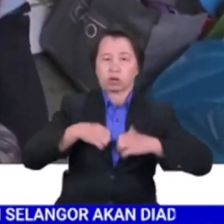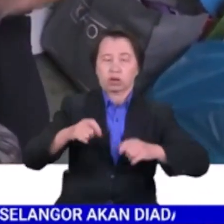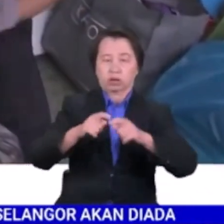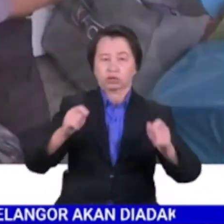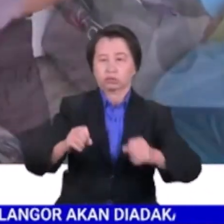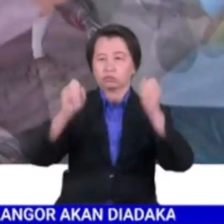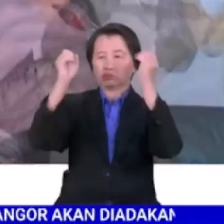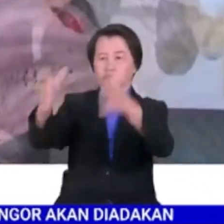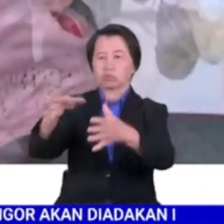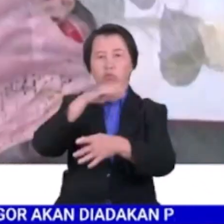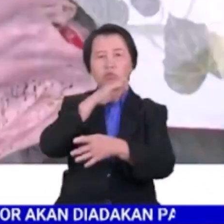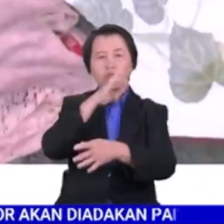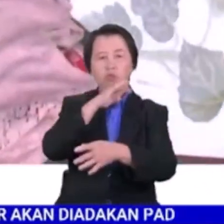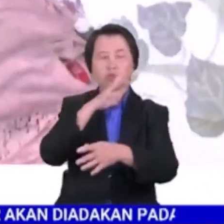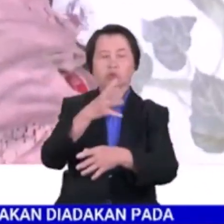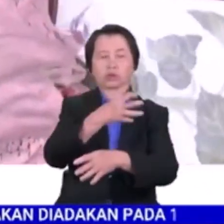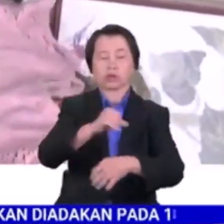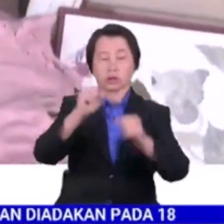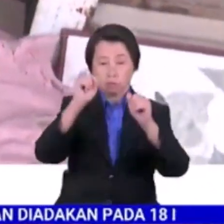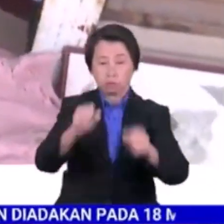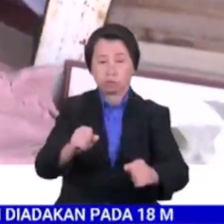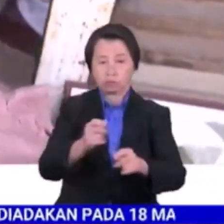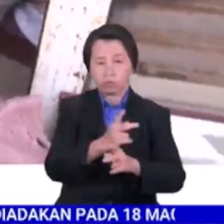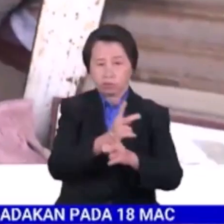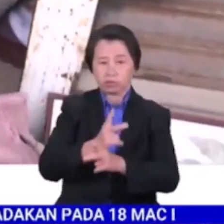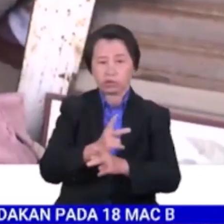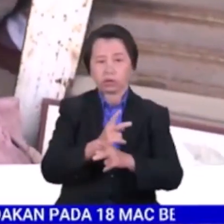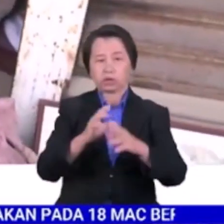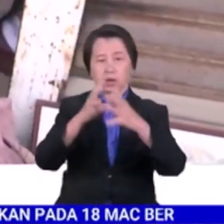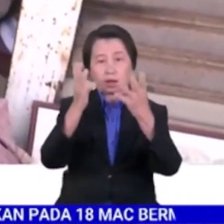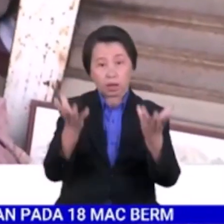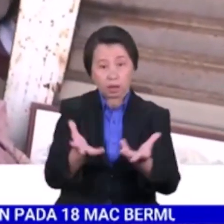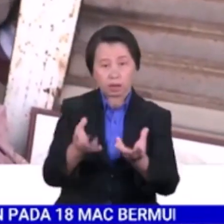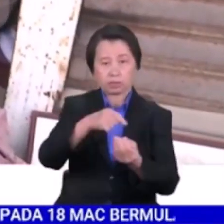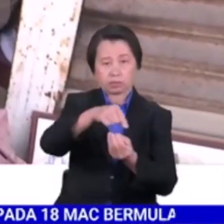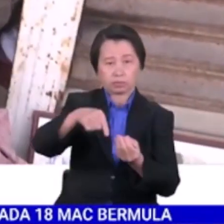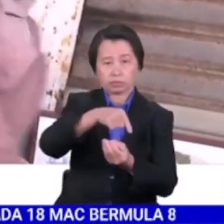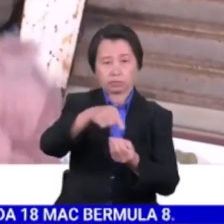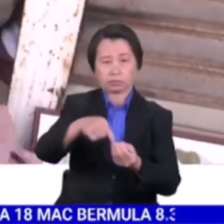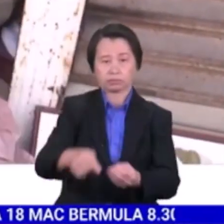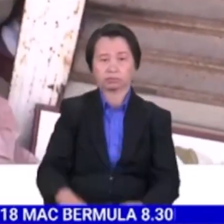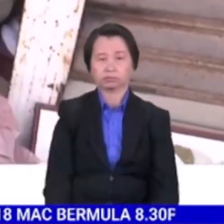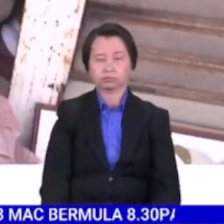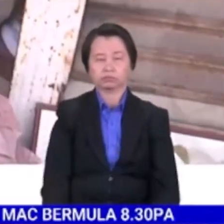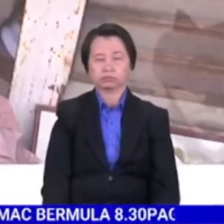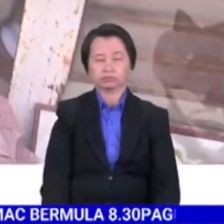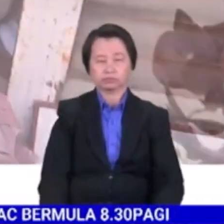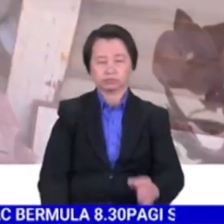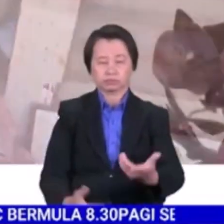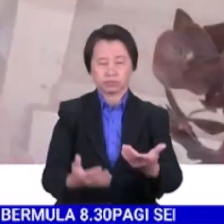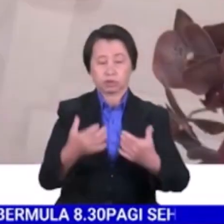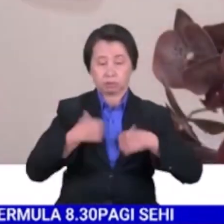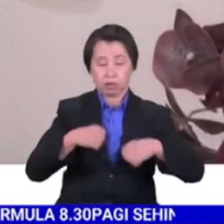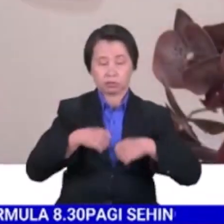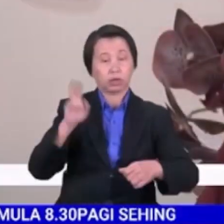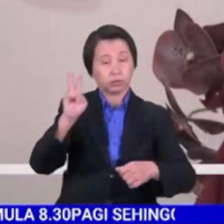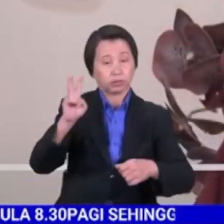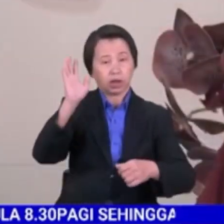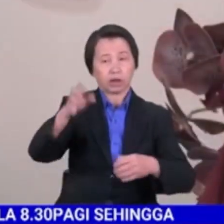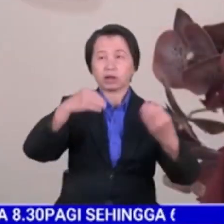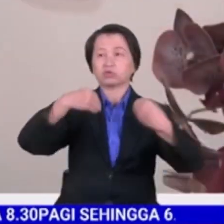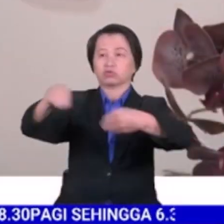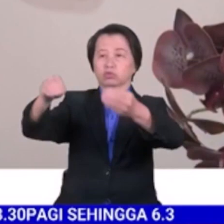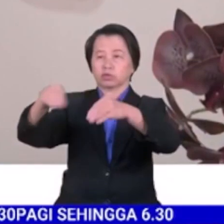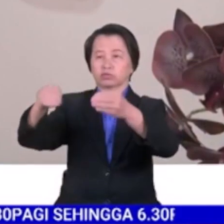tapak pelupusan sampah sekaligus dapat menjaga alam sekitar. Yang mana hasil daripada jualan amal tersebut, kita